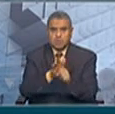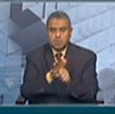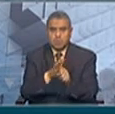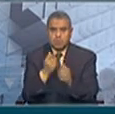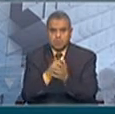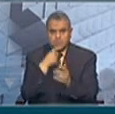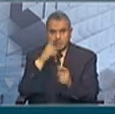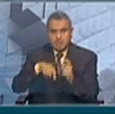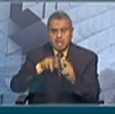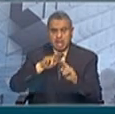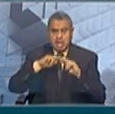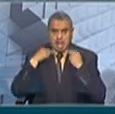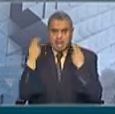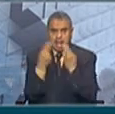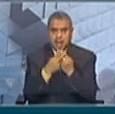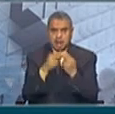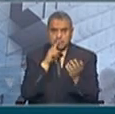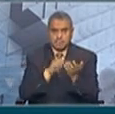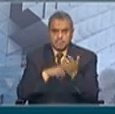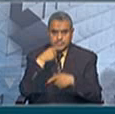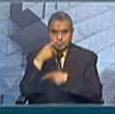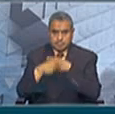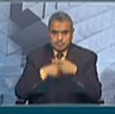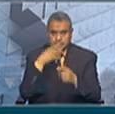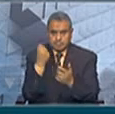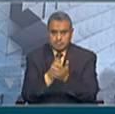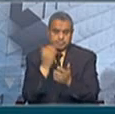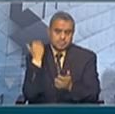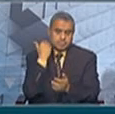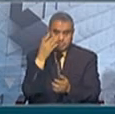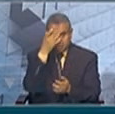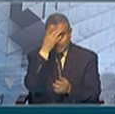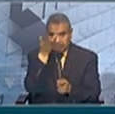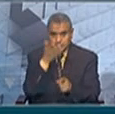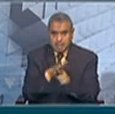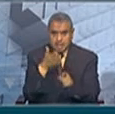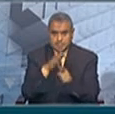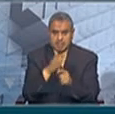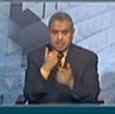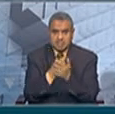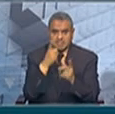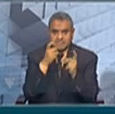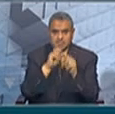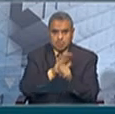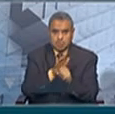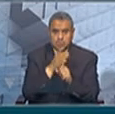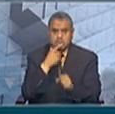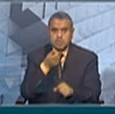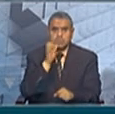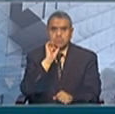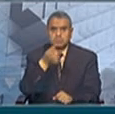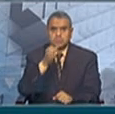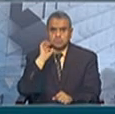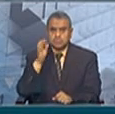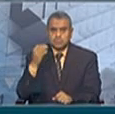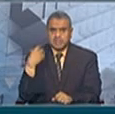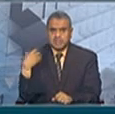على مستوى العالم، في حين وصل إجمالي عدد حالات الوفاة جراء الإصابة بالفيروس إلى